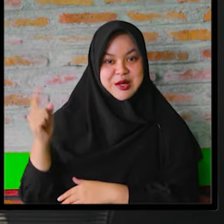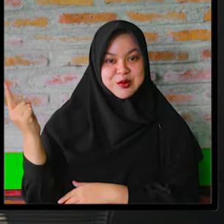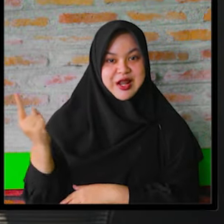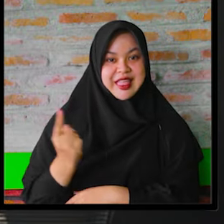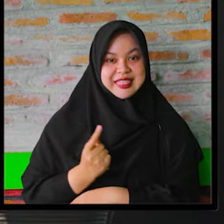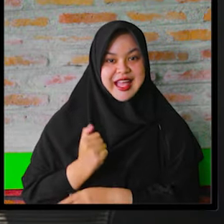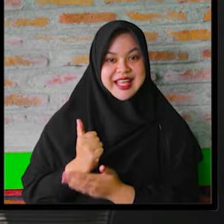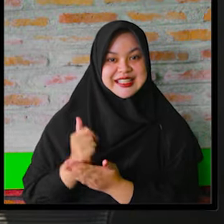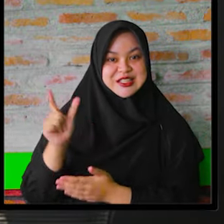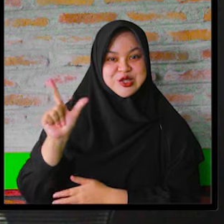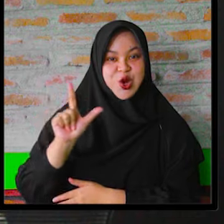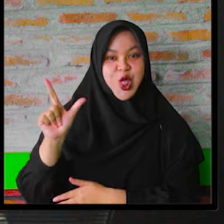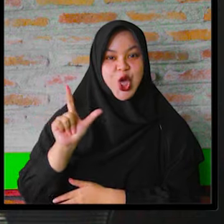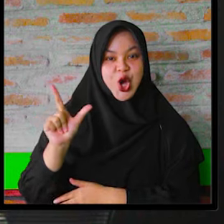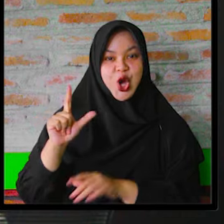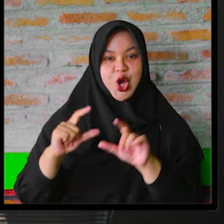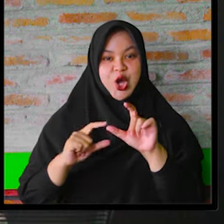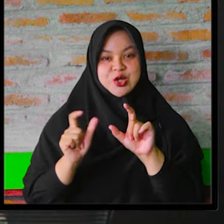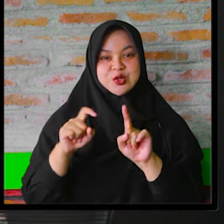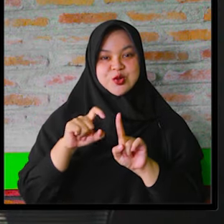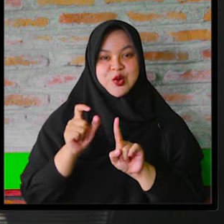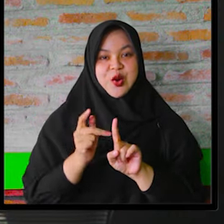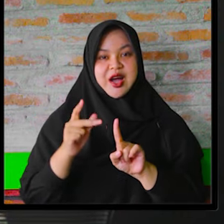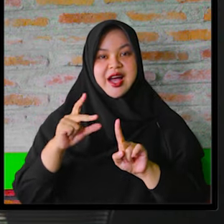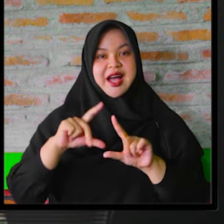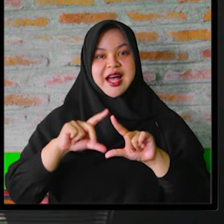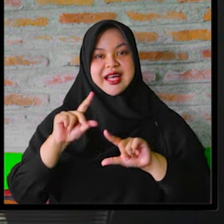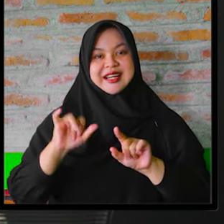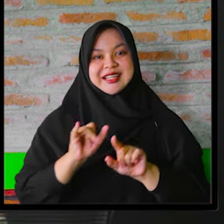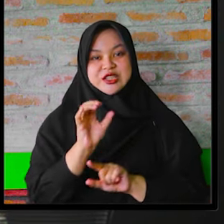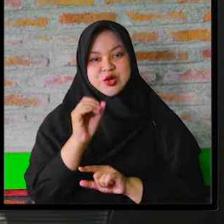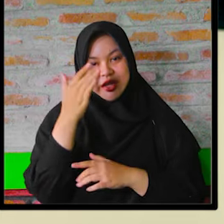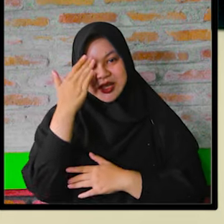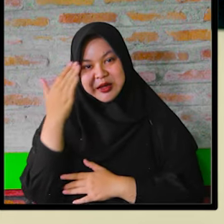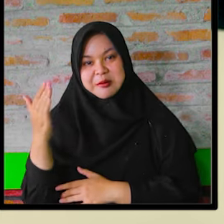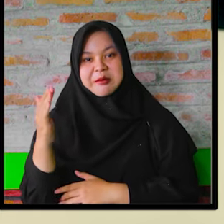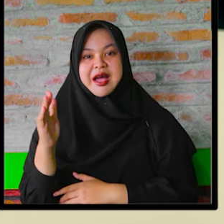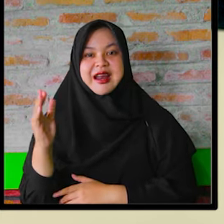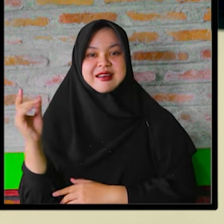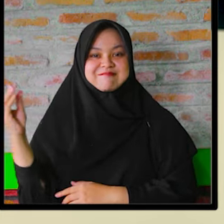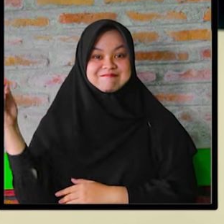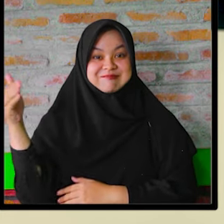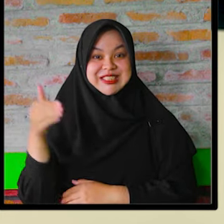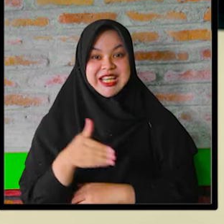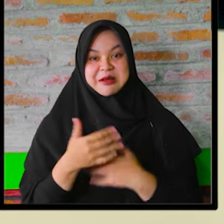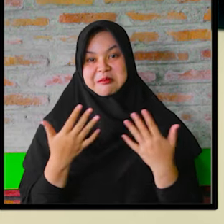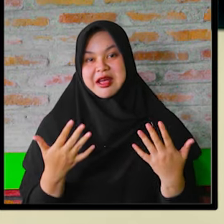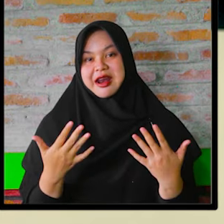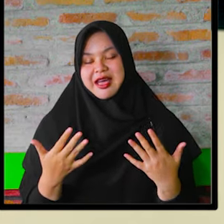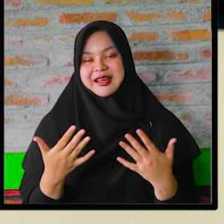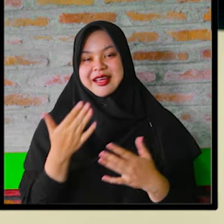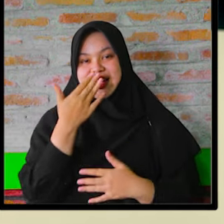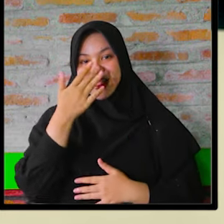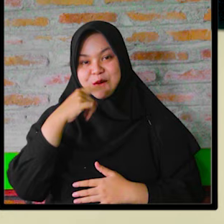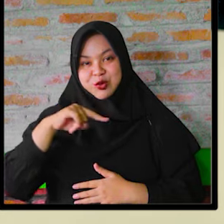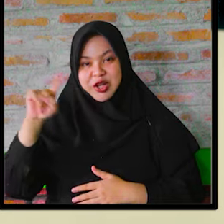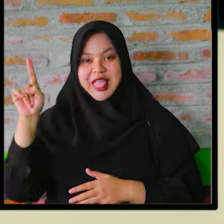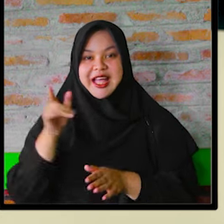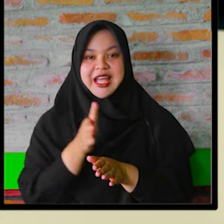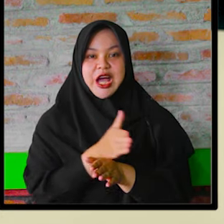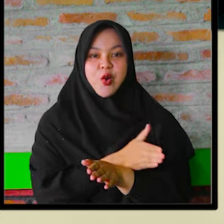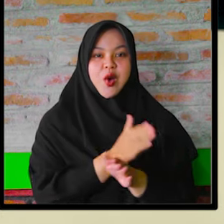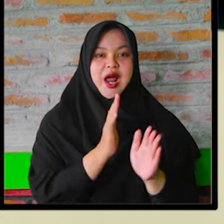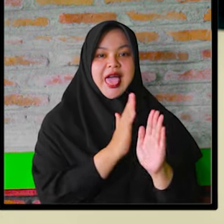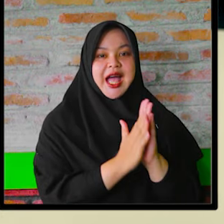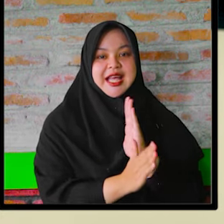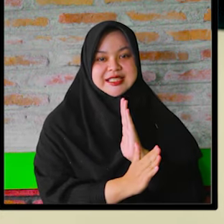Solo dari Sukoharjo ibu ya Iya Gimana perjalanannya Ibu Alhamdulillah di awal lancar tapi mulai